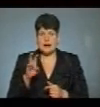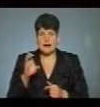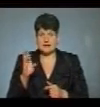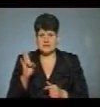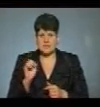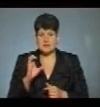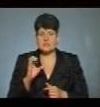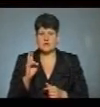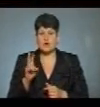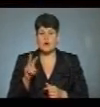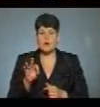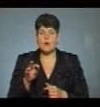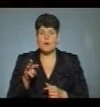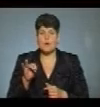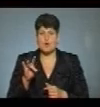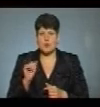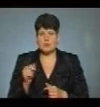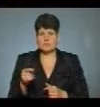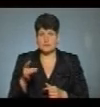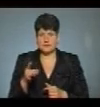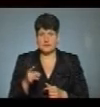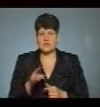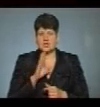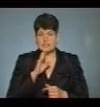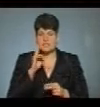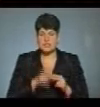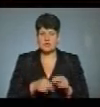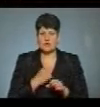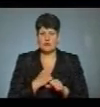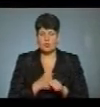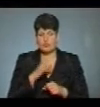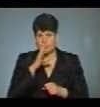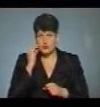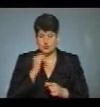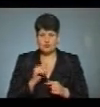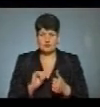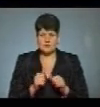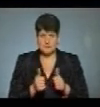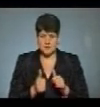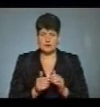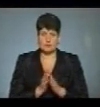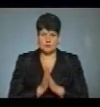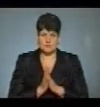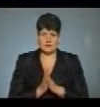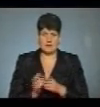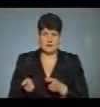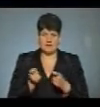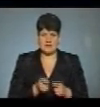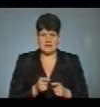Скоморохів Тернопільського району. Жінка завершила роботу в нічну зміну і вирішила скористатись послугою «Підвези медика